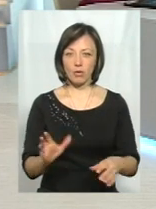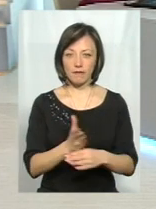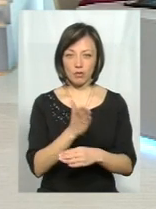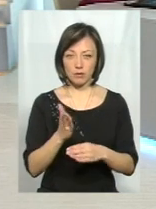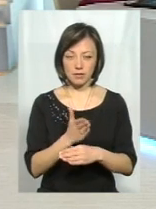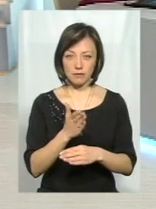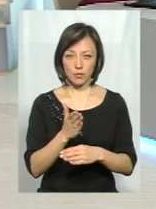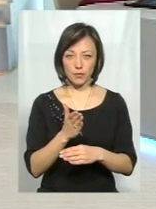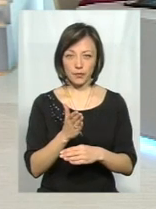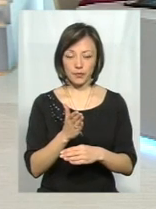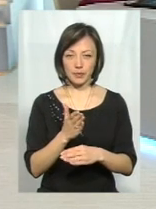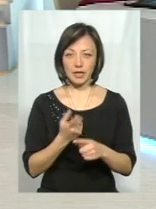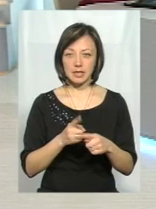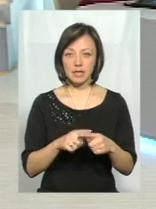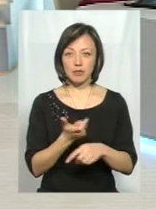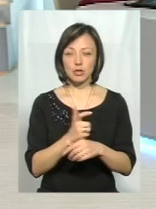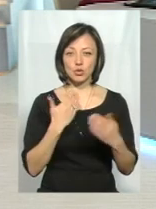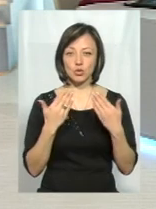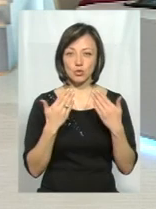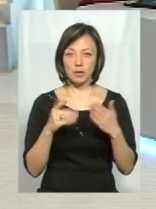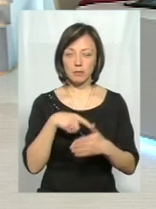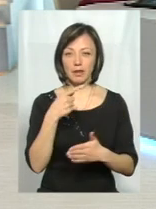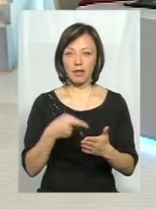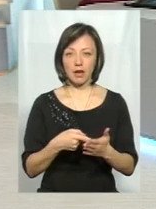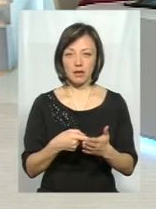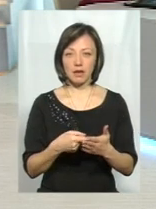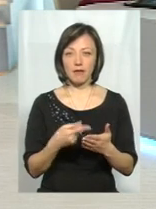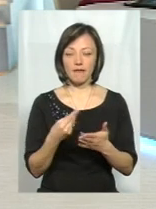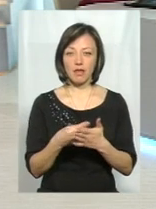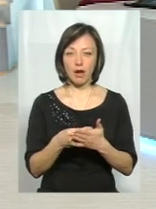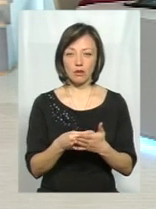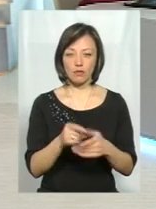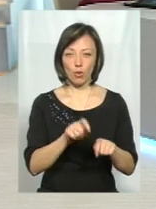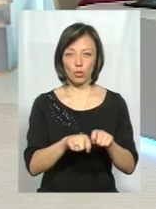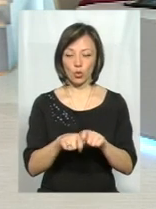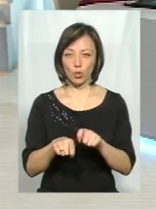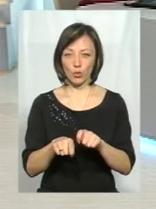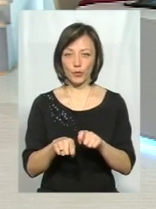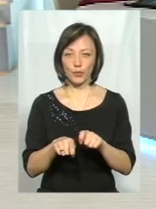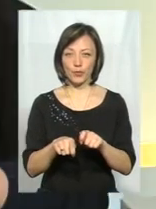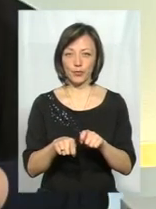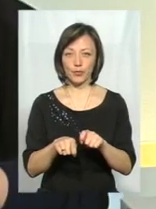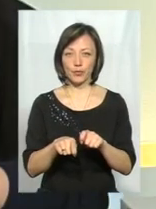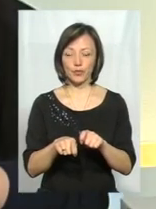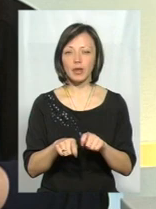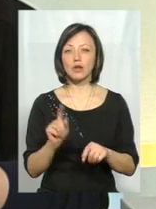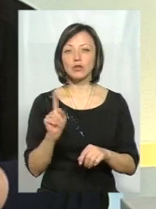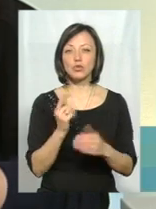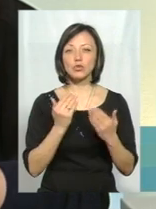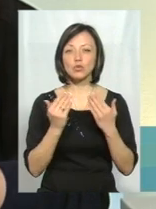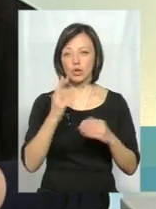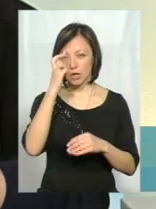виробництво. Це більш стосується питання вже фінансового контролю. Ось, що